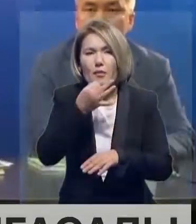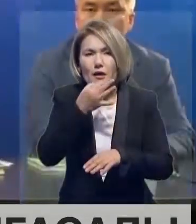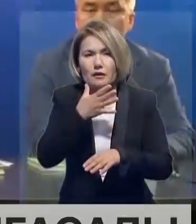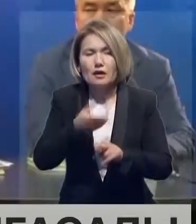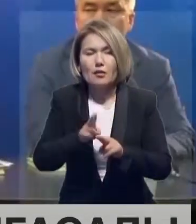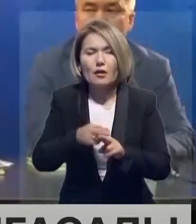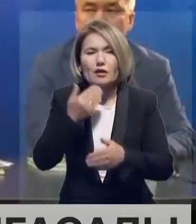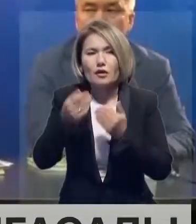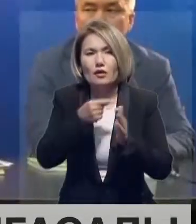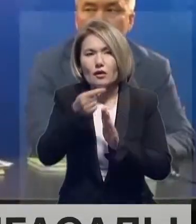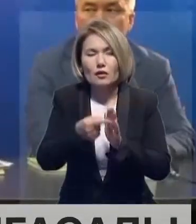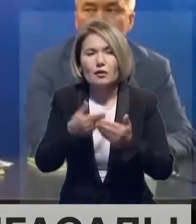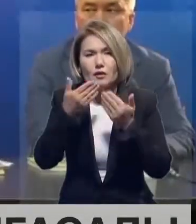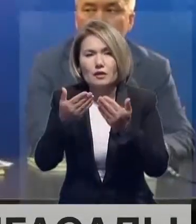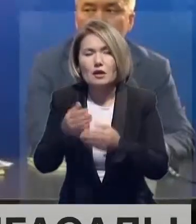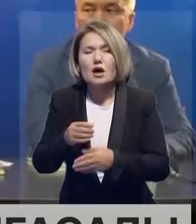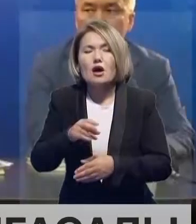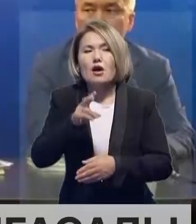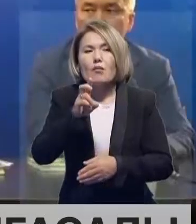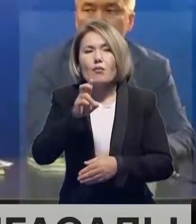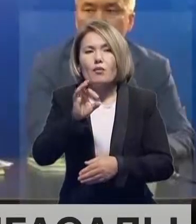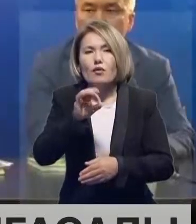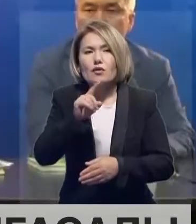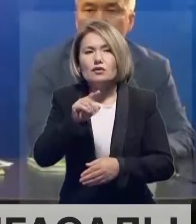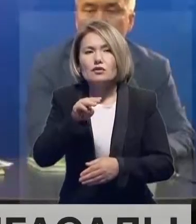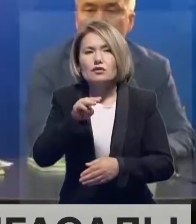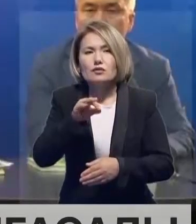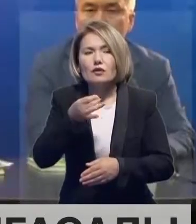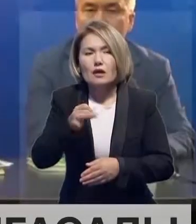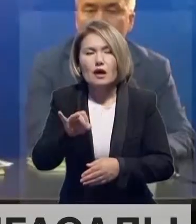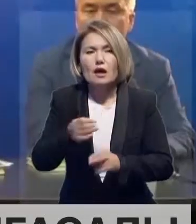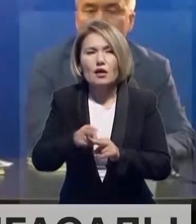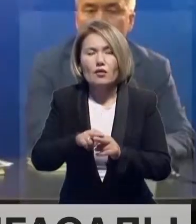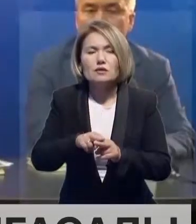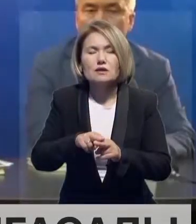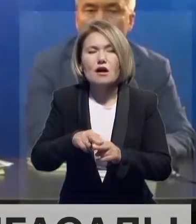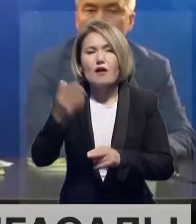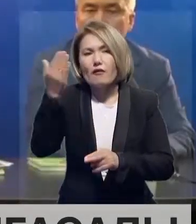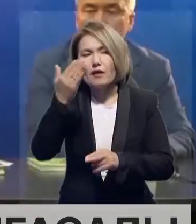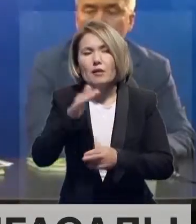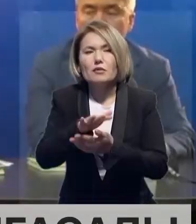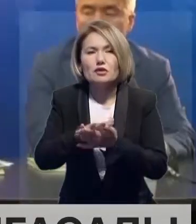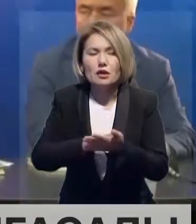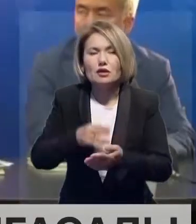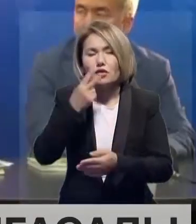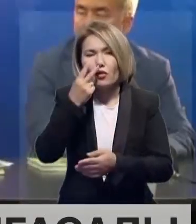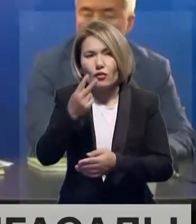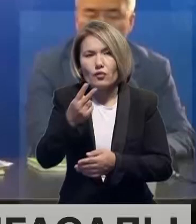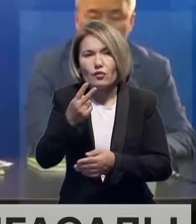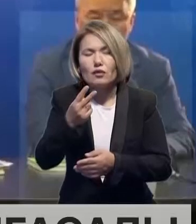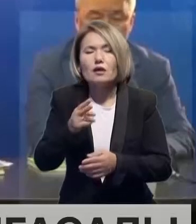сауалнама жүргіздік, осы Бозторғай сериалын қайталап түсіріп жалғасын көруге болады ма, қалай қарайсыздар деген кезде көп